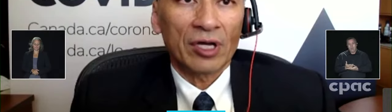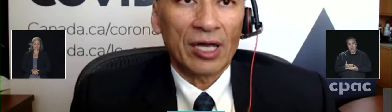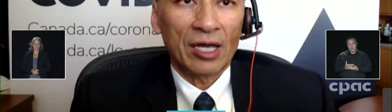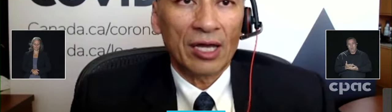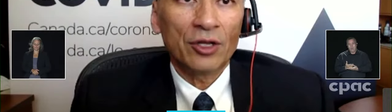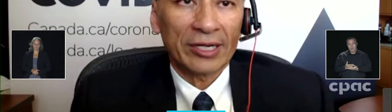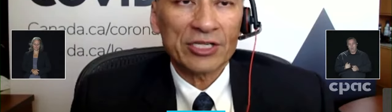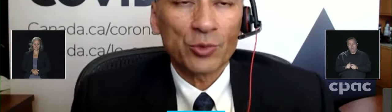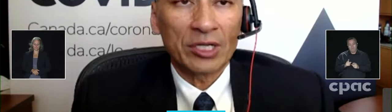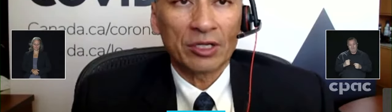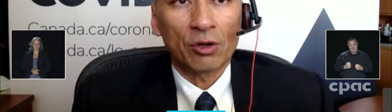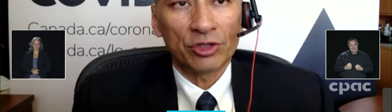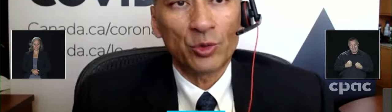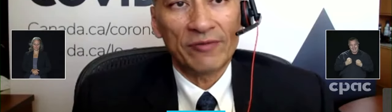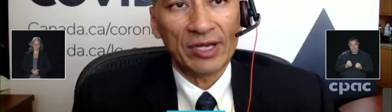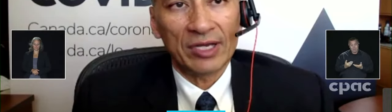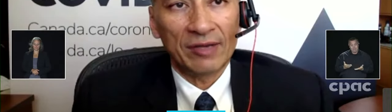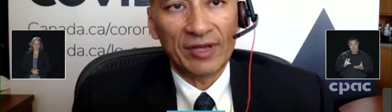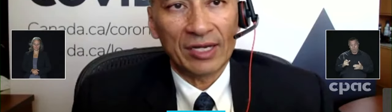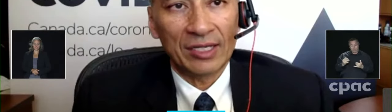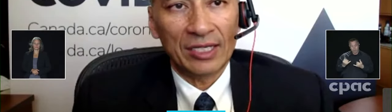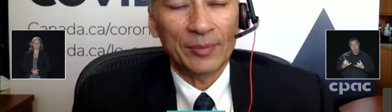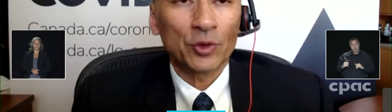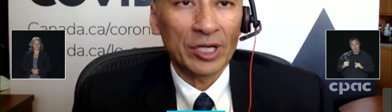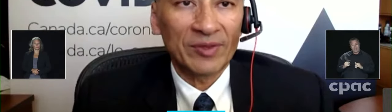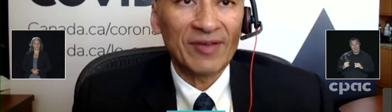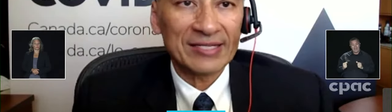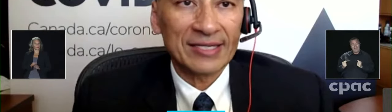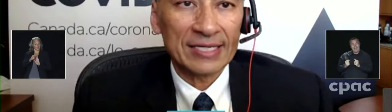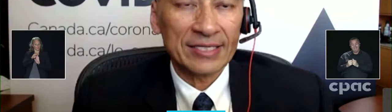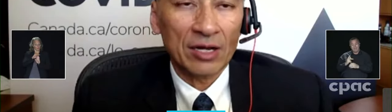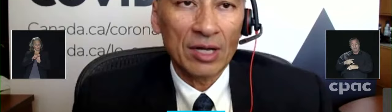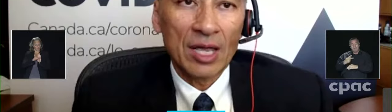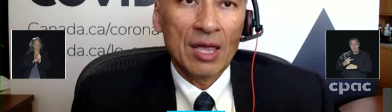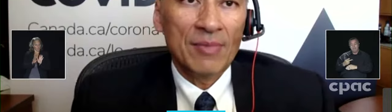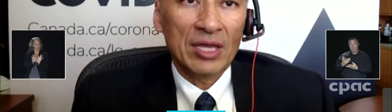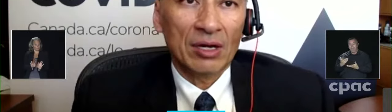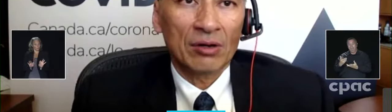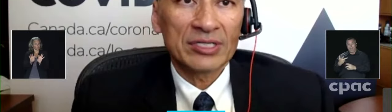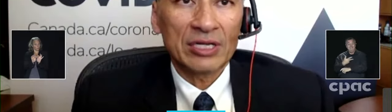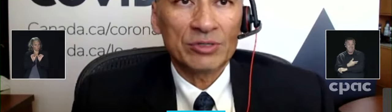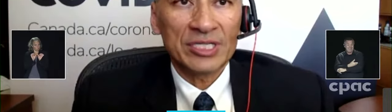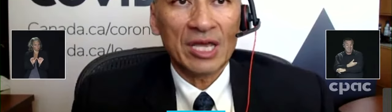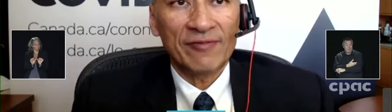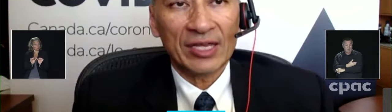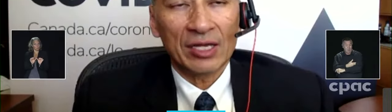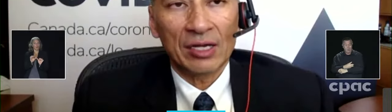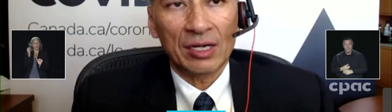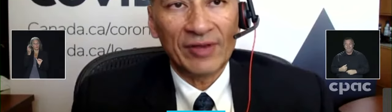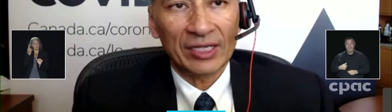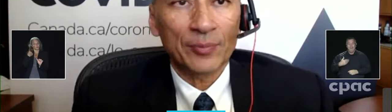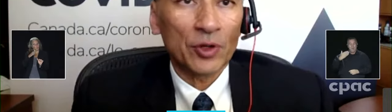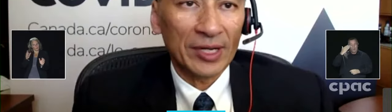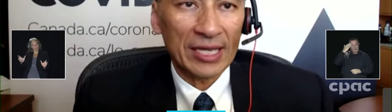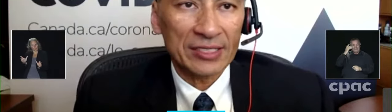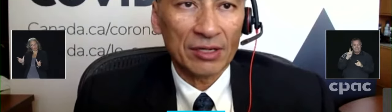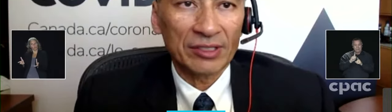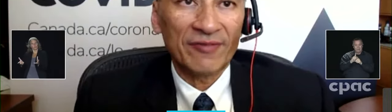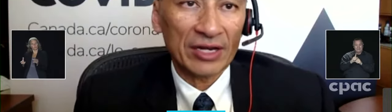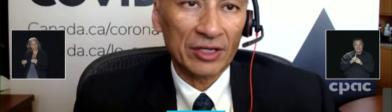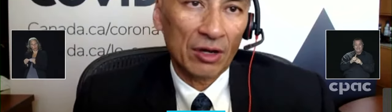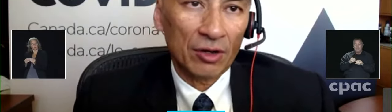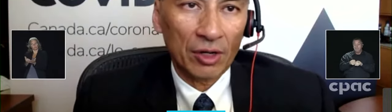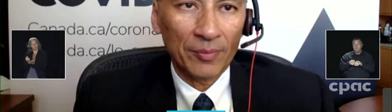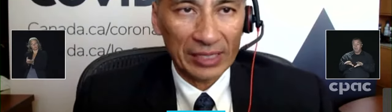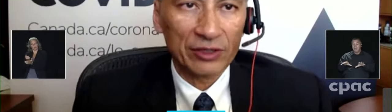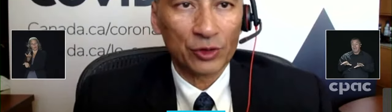un effort à l'heure actuelle de continuer avec les programmes de vaccination, mais on sait aussi avec la